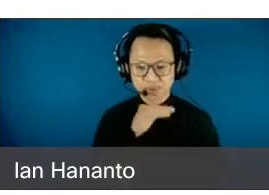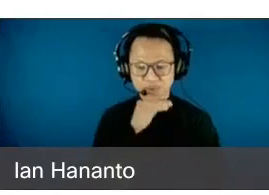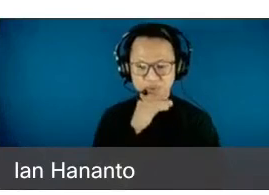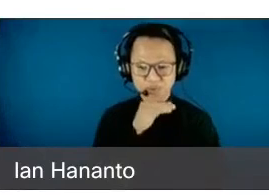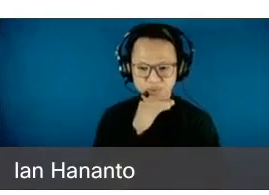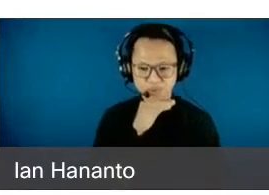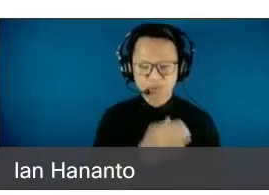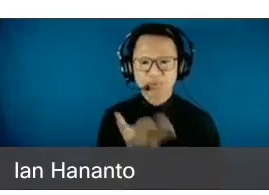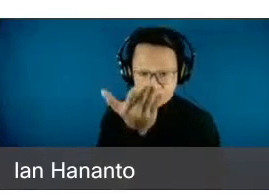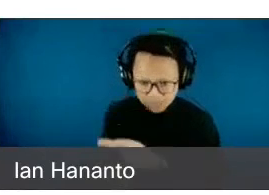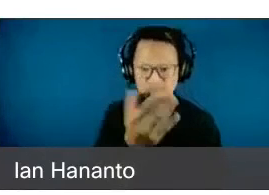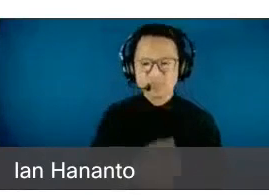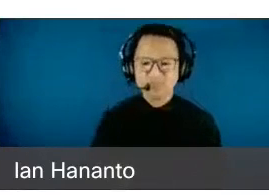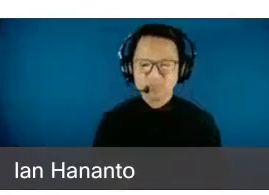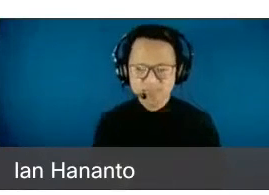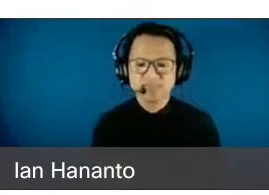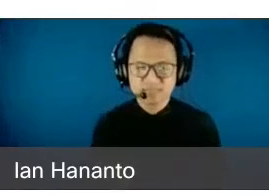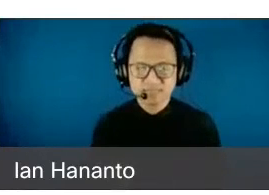Sibola.